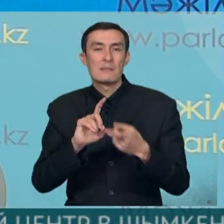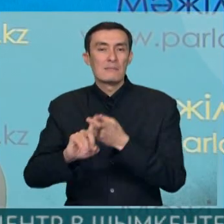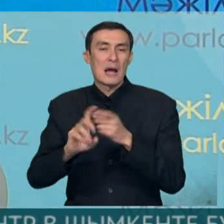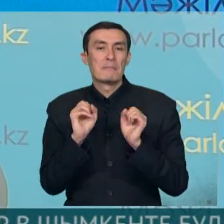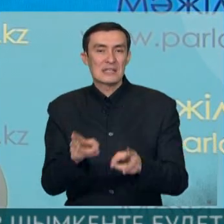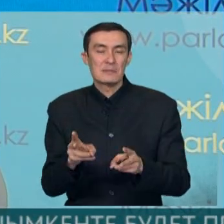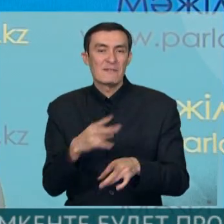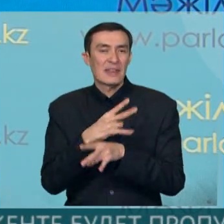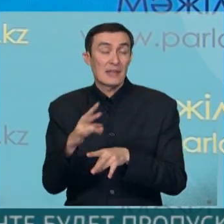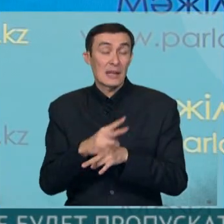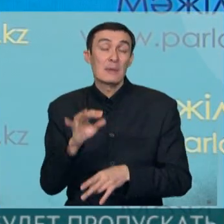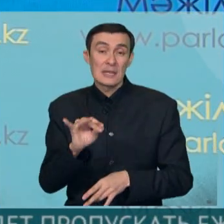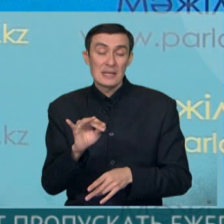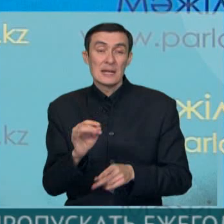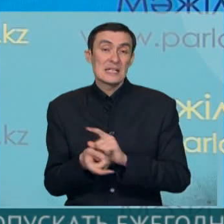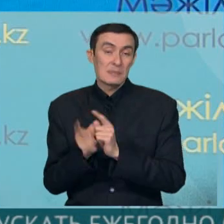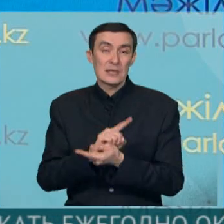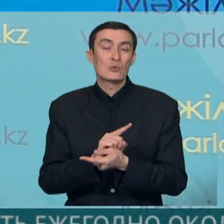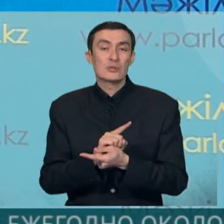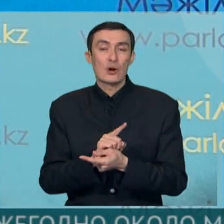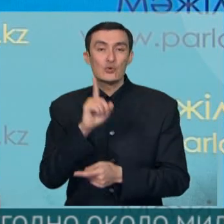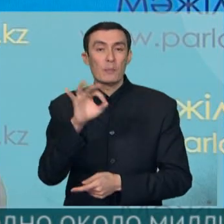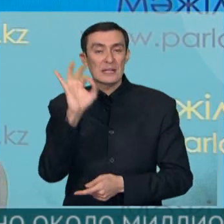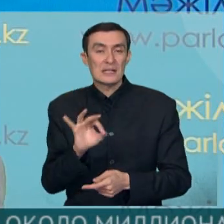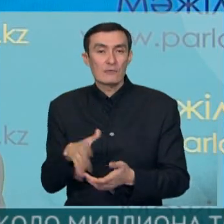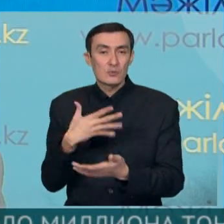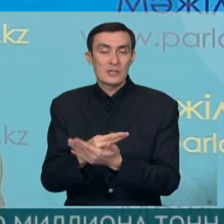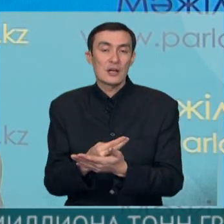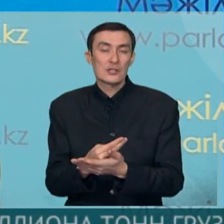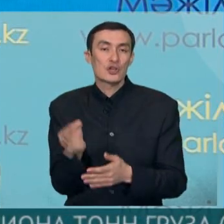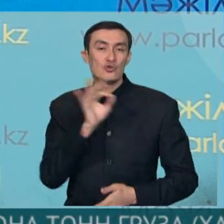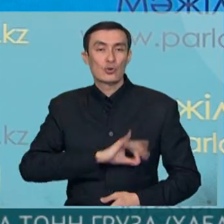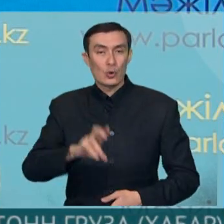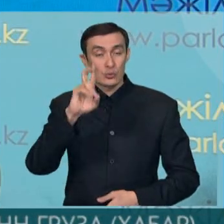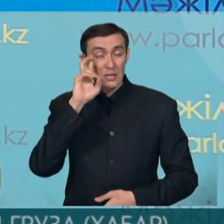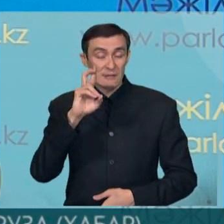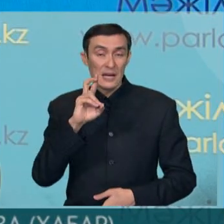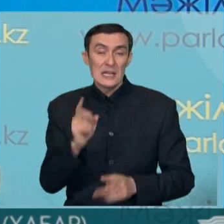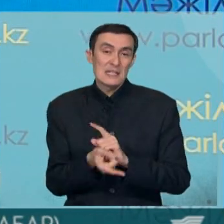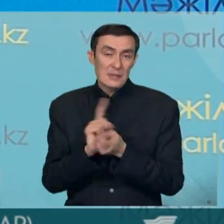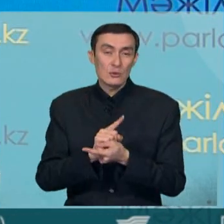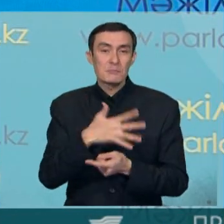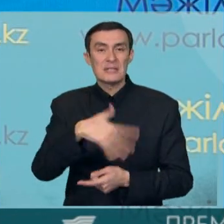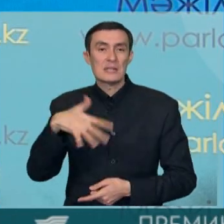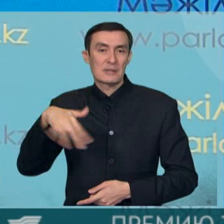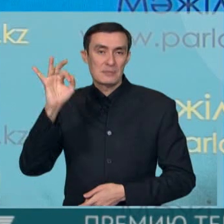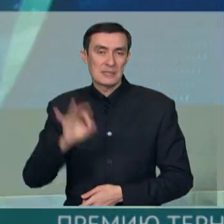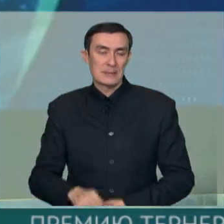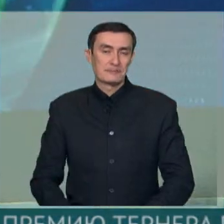вредителями и перейти от схемы 100% субсидирования за счет государств на схему 50 на